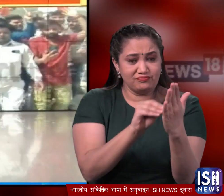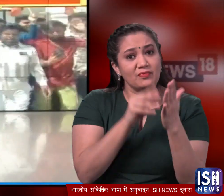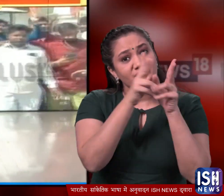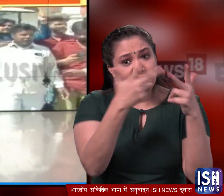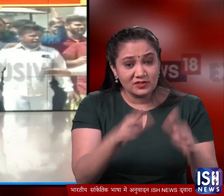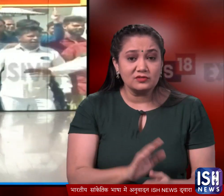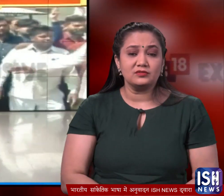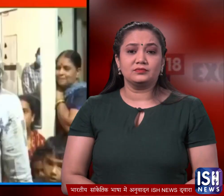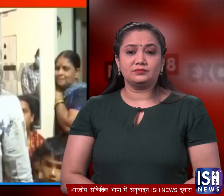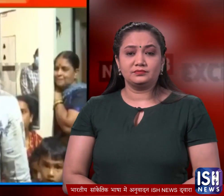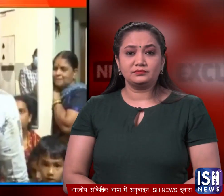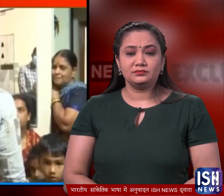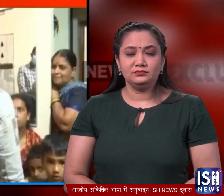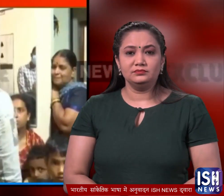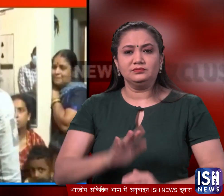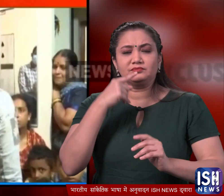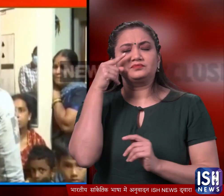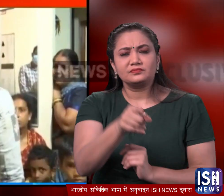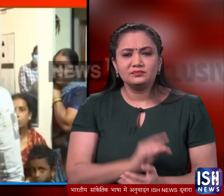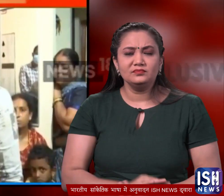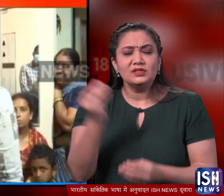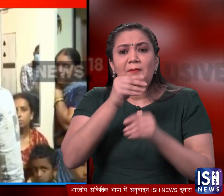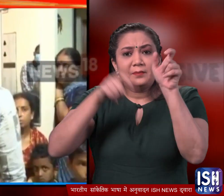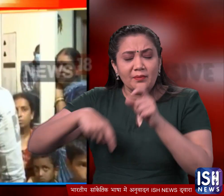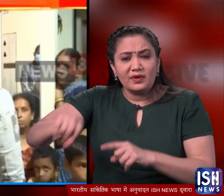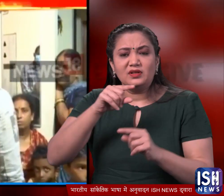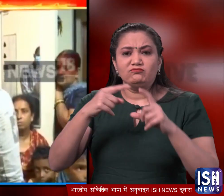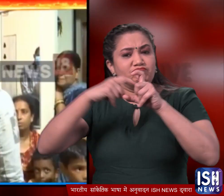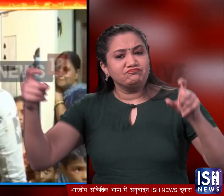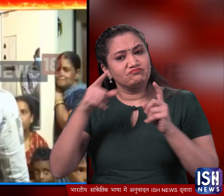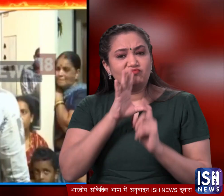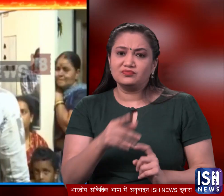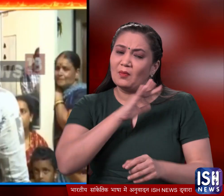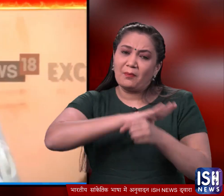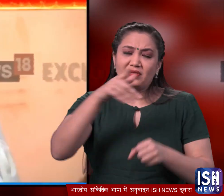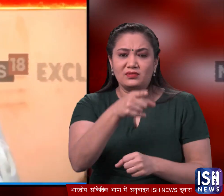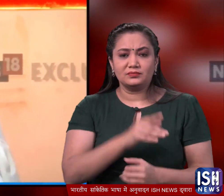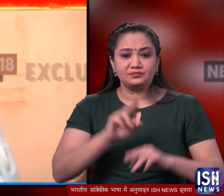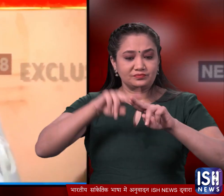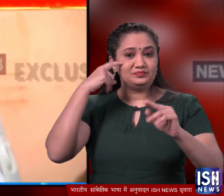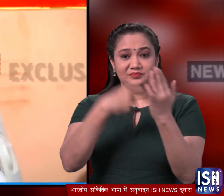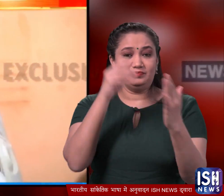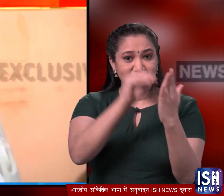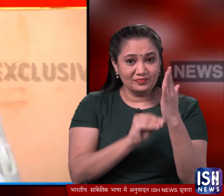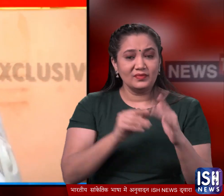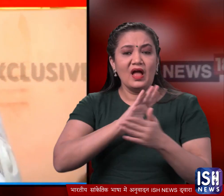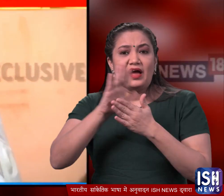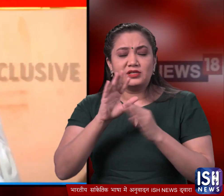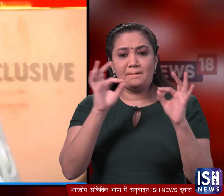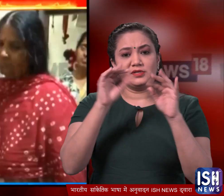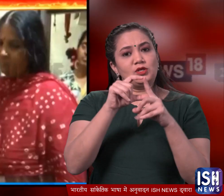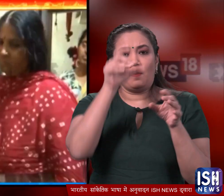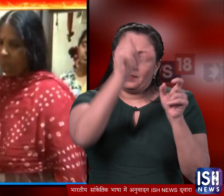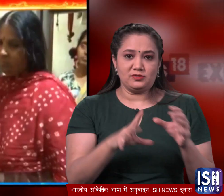बात का जिक्र भी किया और आरोप लगाया कि कुछ लोगों ने उससे दुश्मनी निकाली। उन्होंने एफआईआर में लिखवाया कि